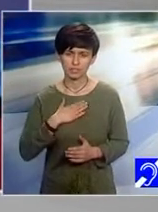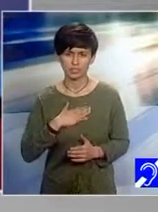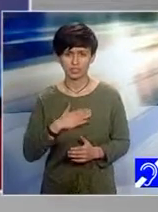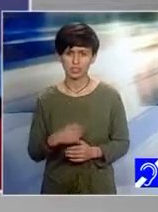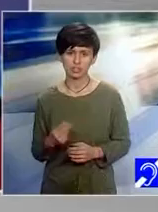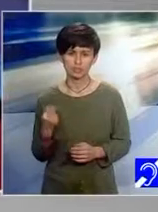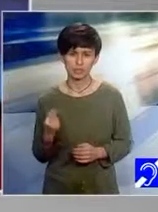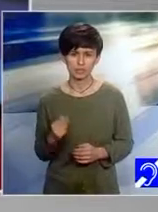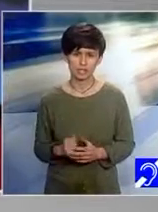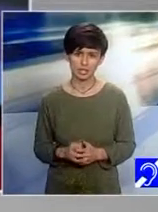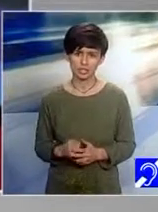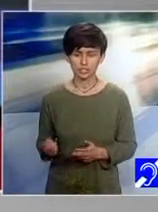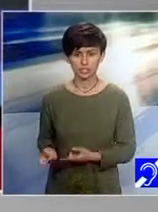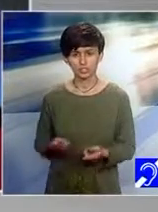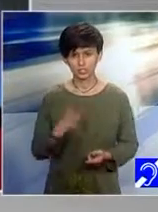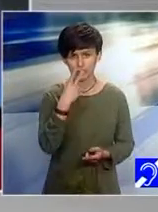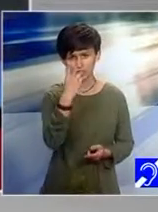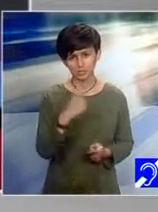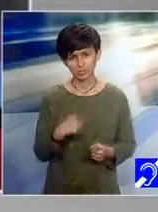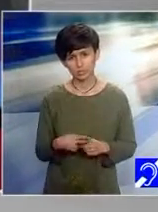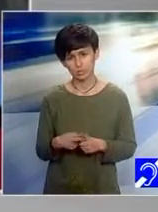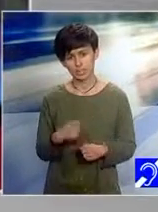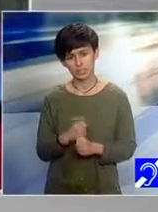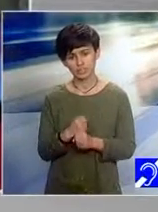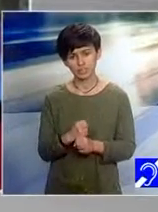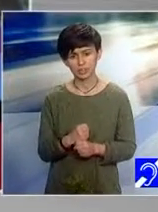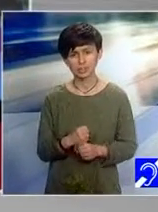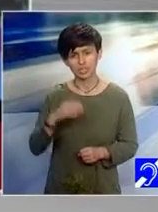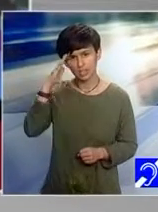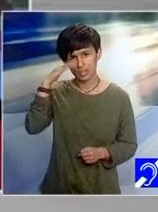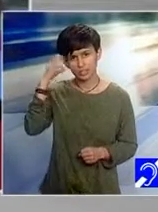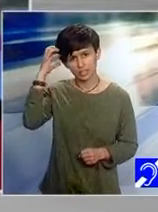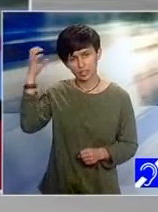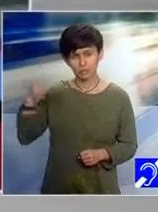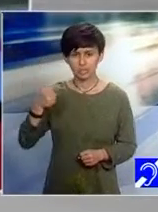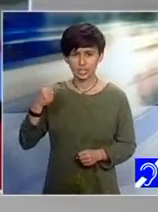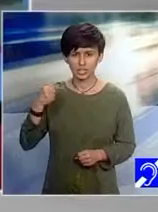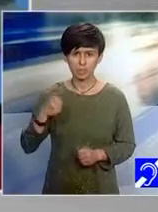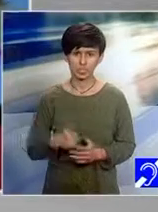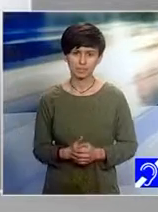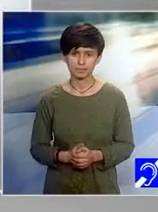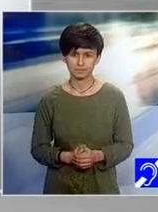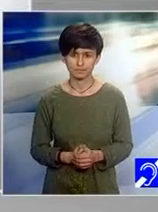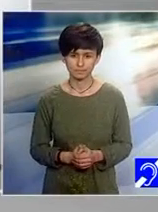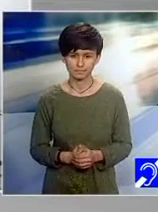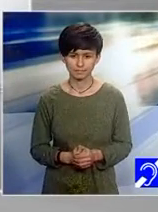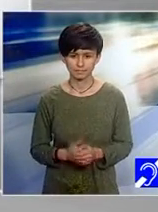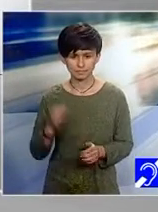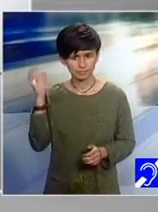bune și vă invit în continuare să urmăriți încă un material realizat la Zilele Culturii Armene de data aceasta.